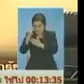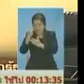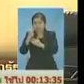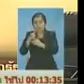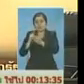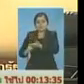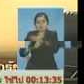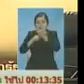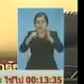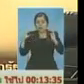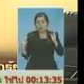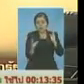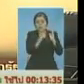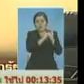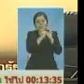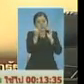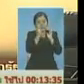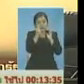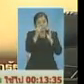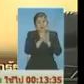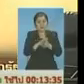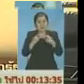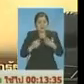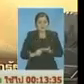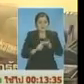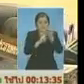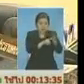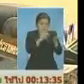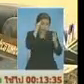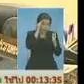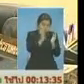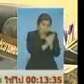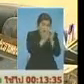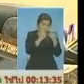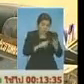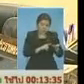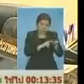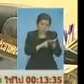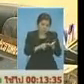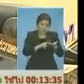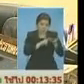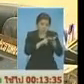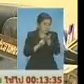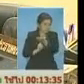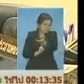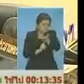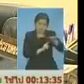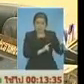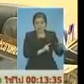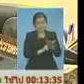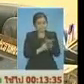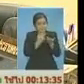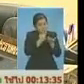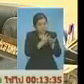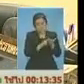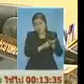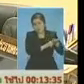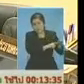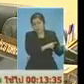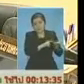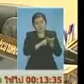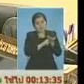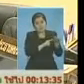อมาเขาก็ผ่านมาหาผบ.ตร.แม้ผบ.ตร.เสนอมาหลายครั้งที่ผมบอกเอากลับไปมันจบที่ฝ่าย